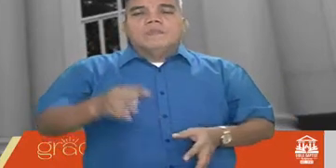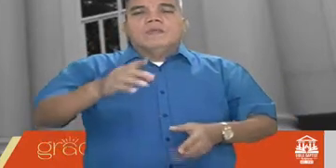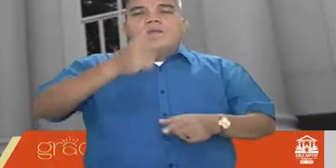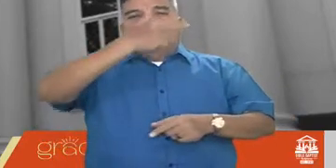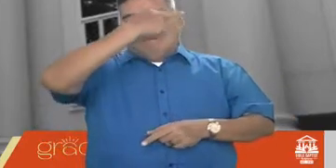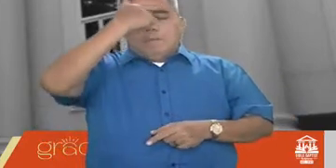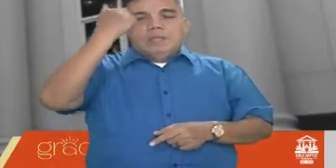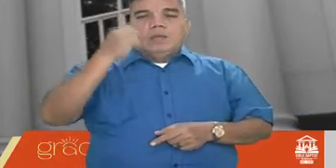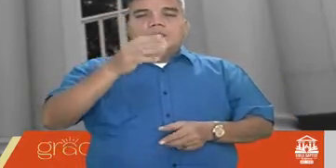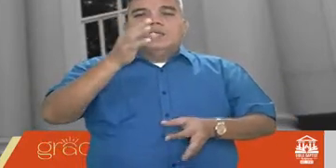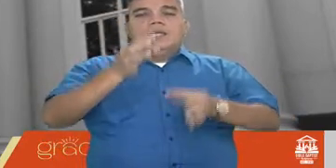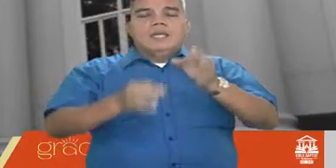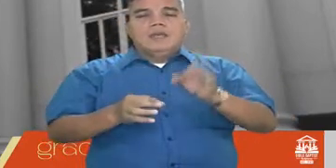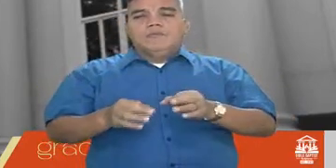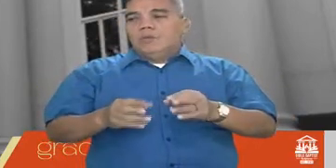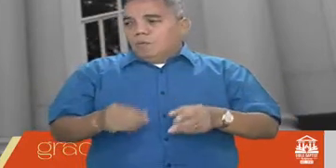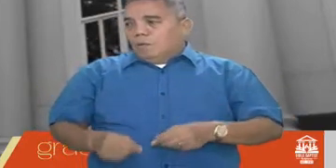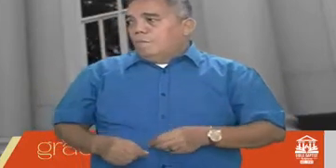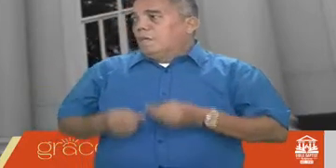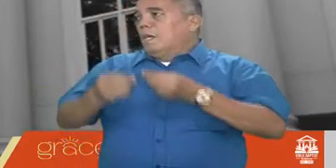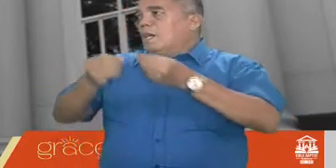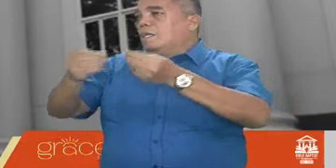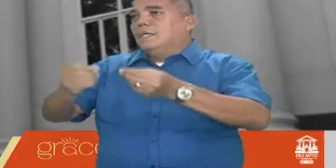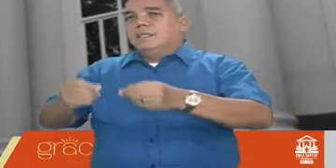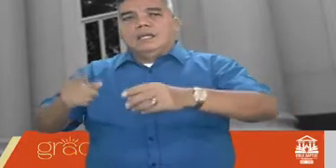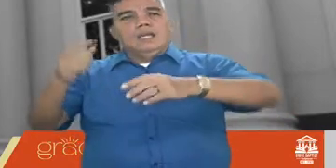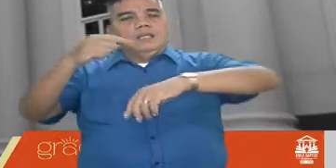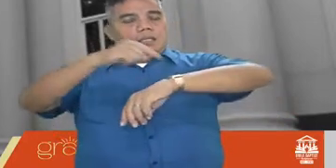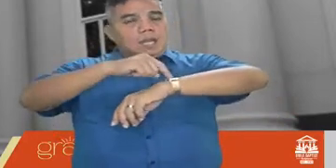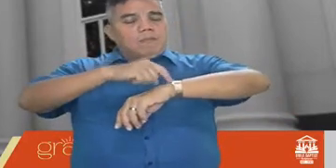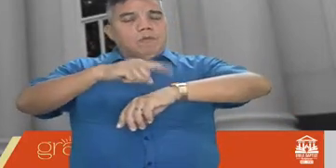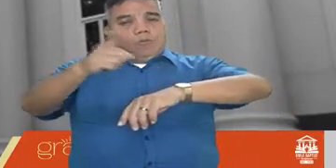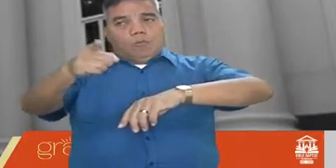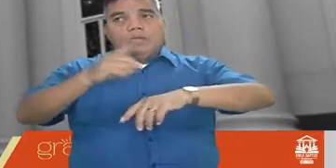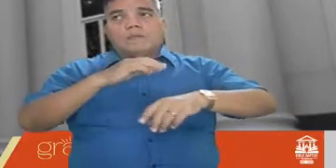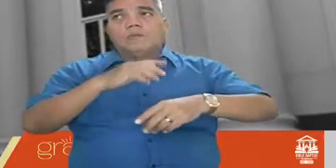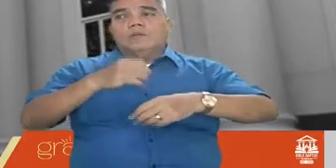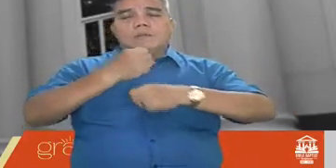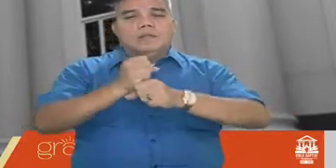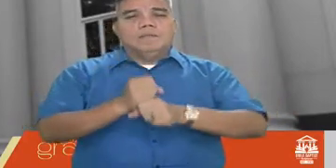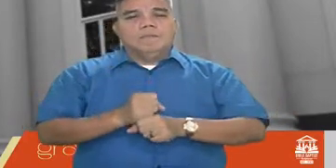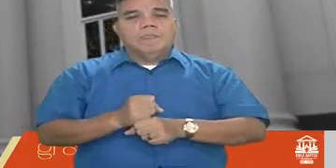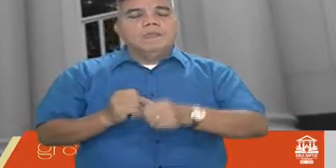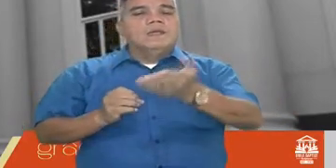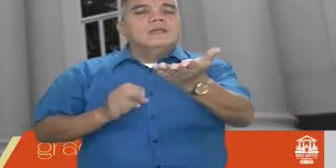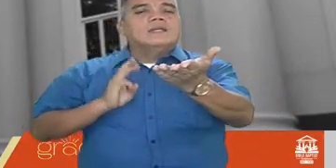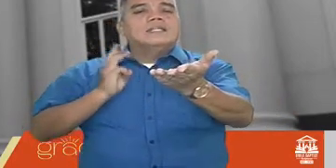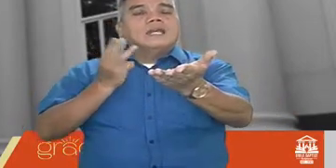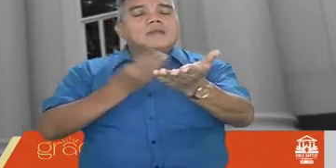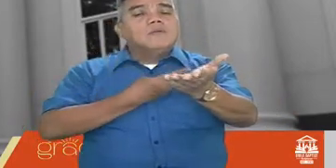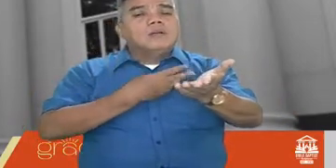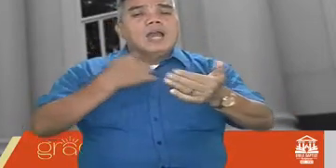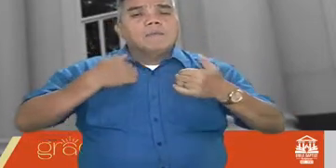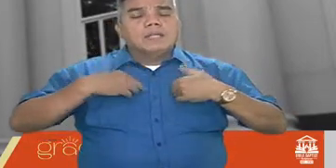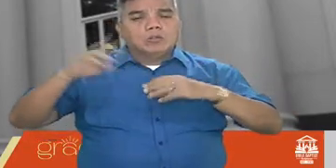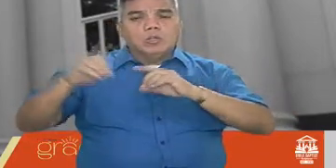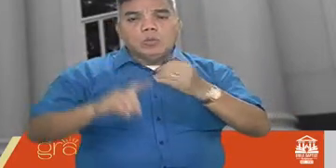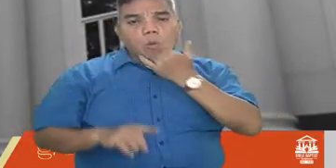Kay og makahatag tag allowance for mistakes, kita kay masayo